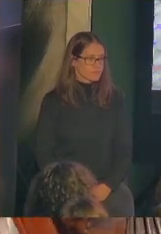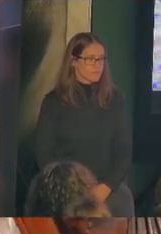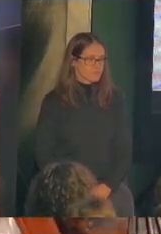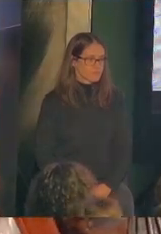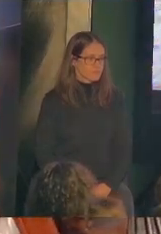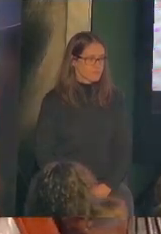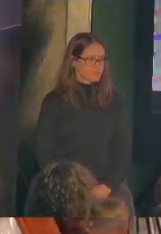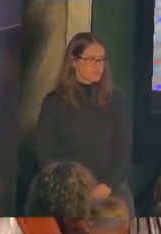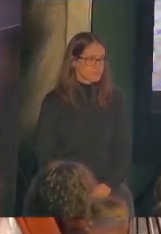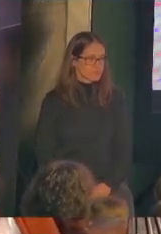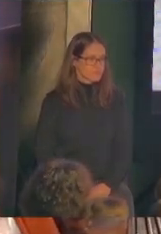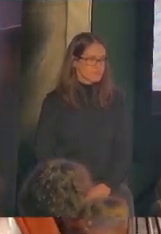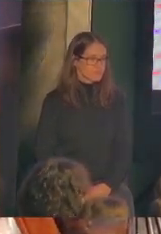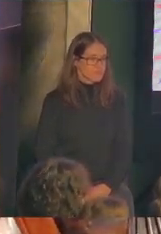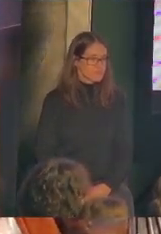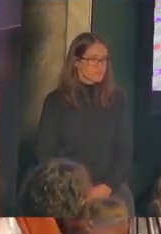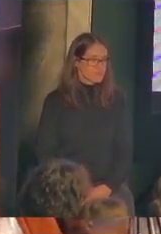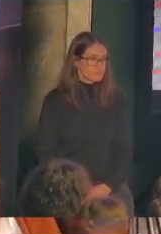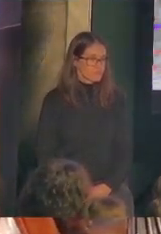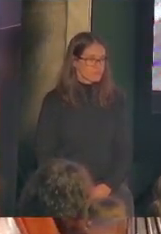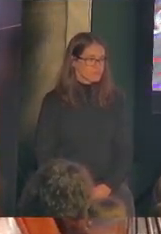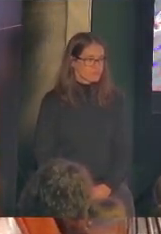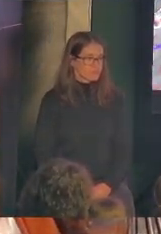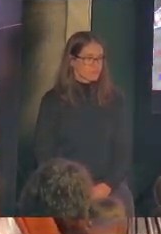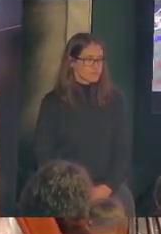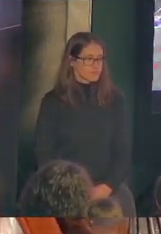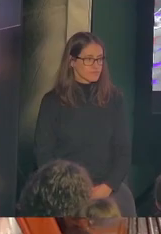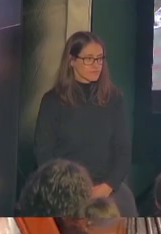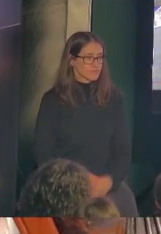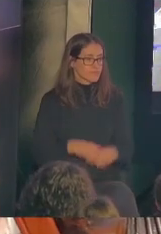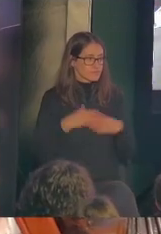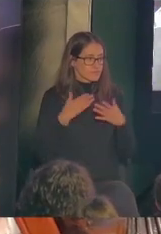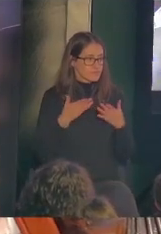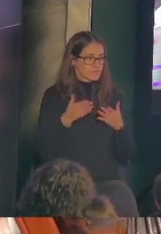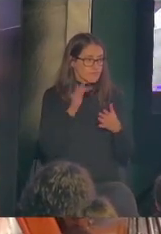Perfecte. I ara això ja ho posarem